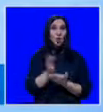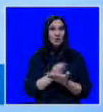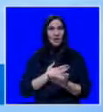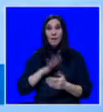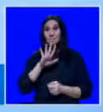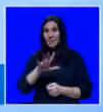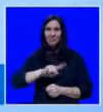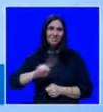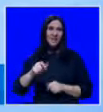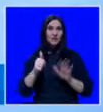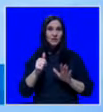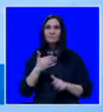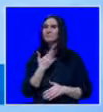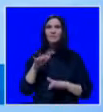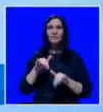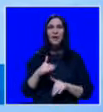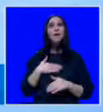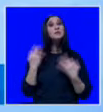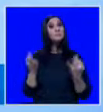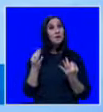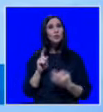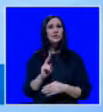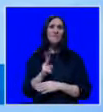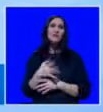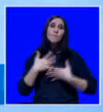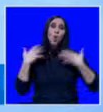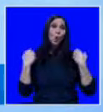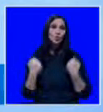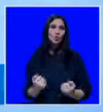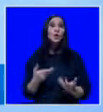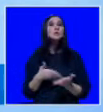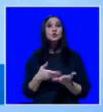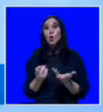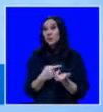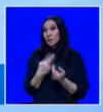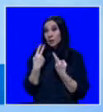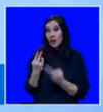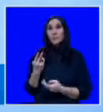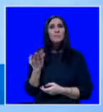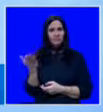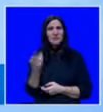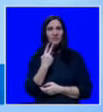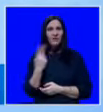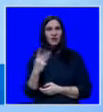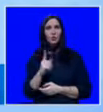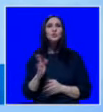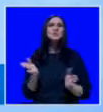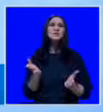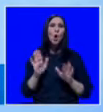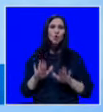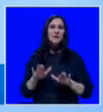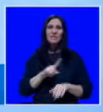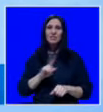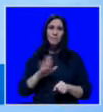6, няма да бъдете прият. Има специалности, в които се влиза много трудно. Защо всеки път поглеждаме тези 2-3, в които остават незапълнени